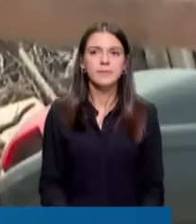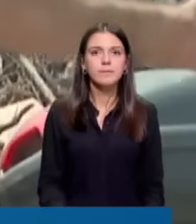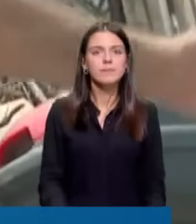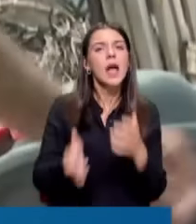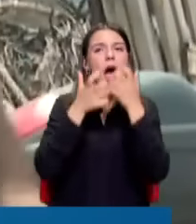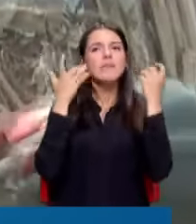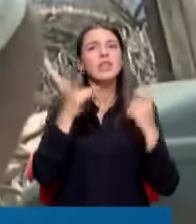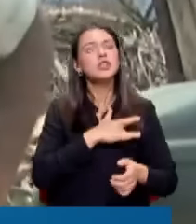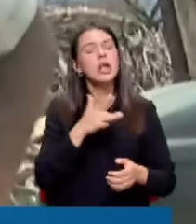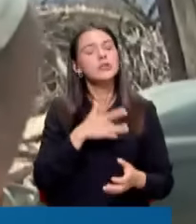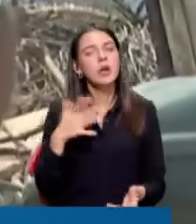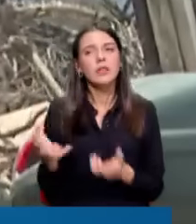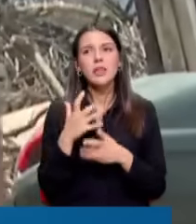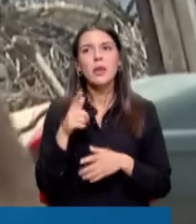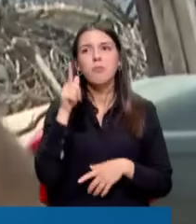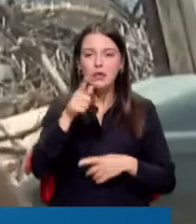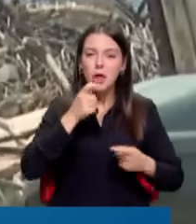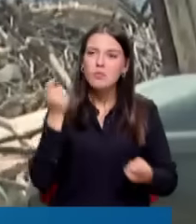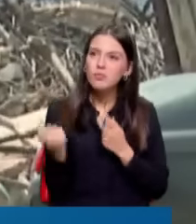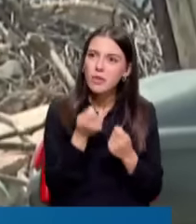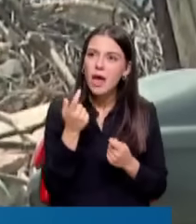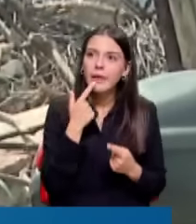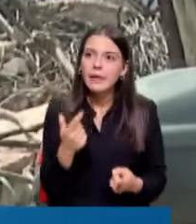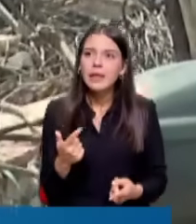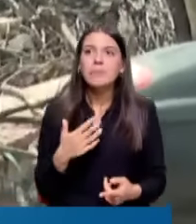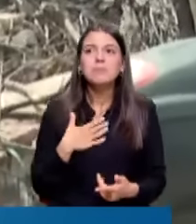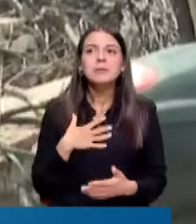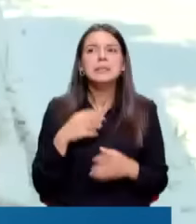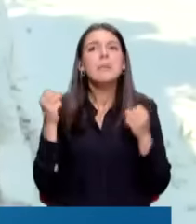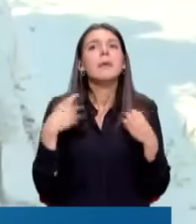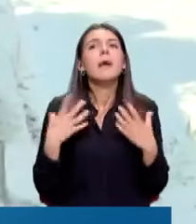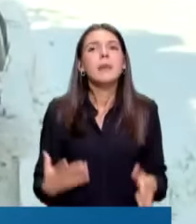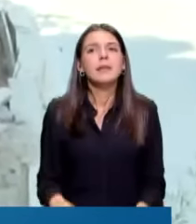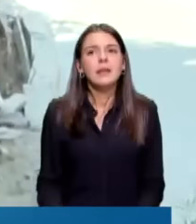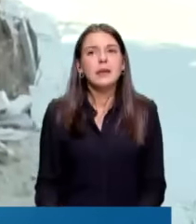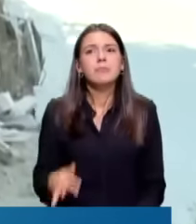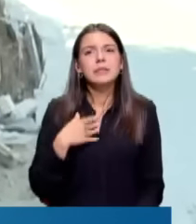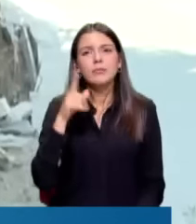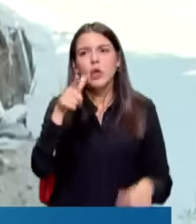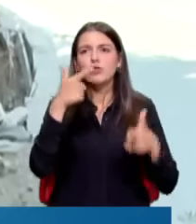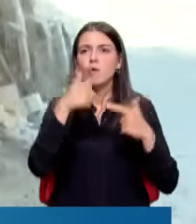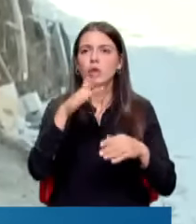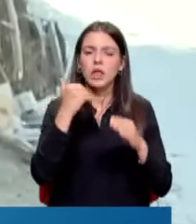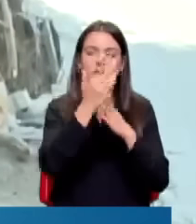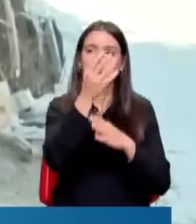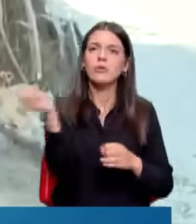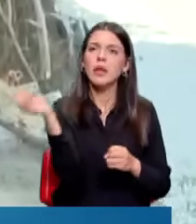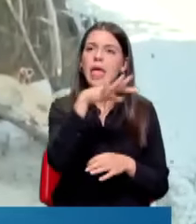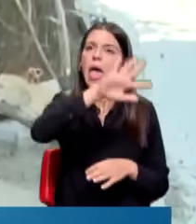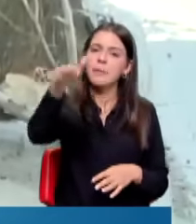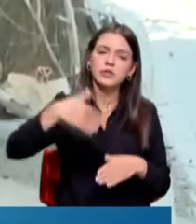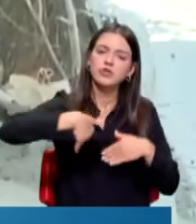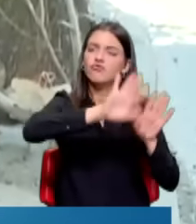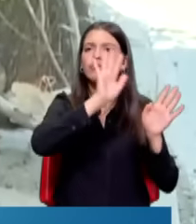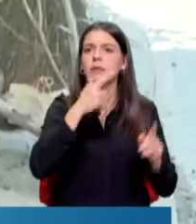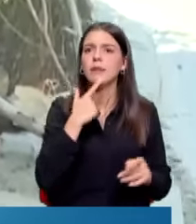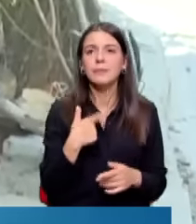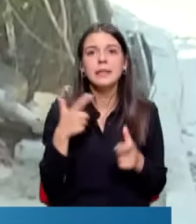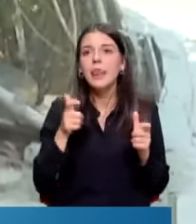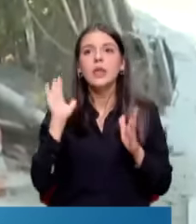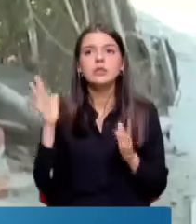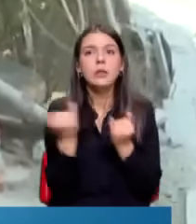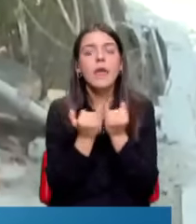canlı canlı yandı. O kadar müdahale edelim dedik. Bizi salmadılar. Bizi bunlar köyden dışarı attılar. Hepiniz dedi çıkıp gideceksiniz. Nereye